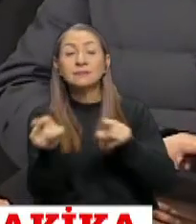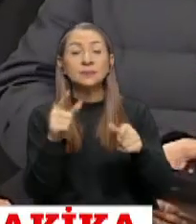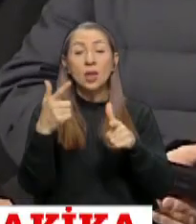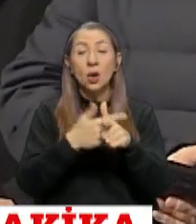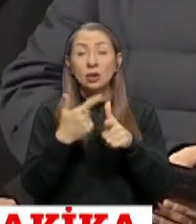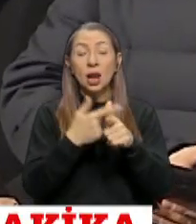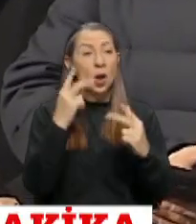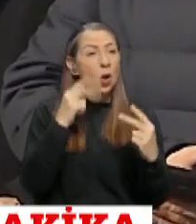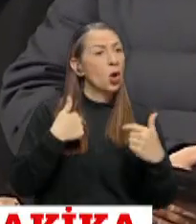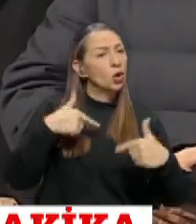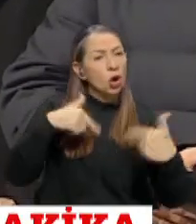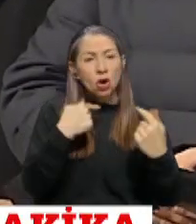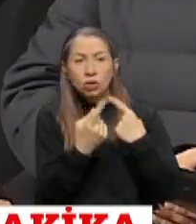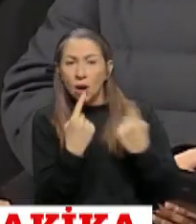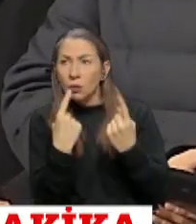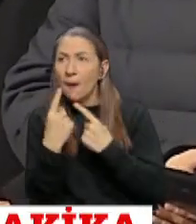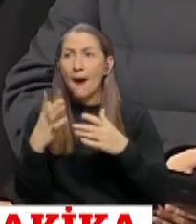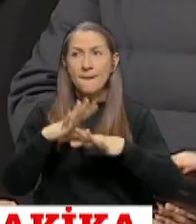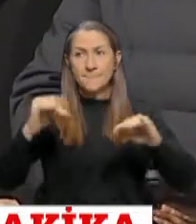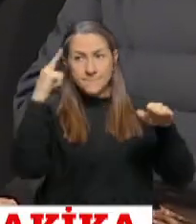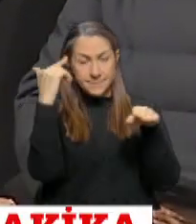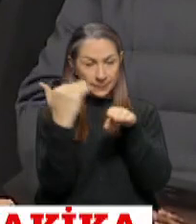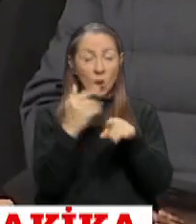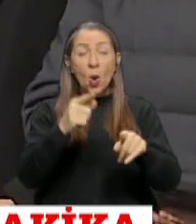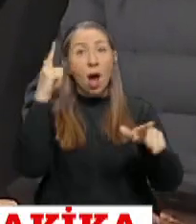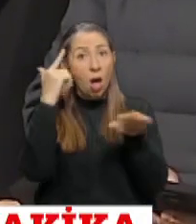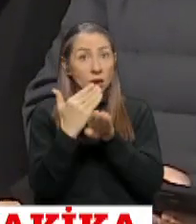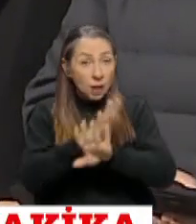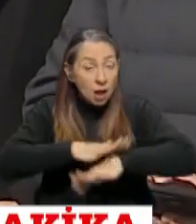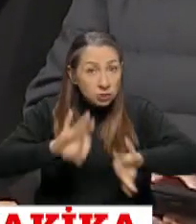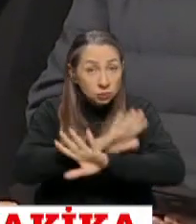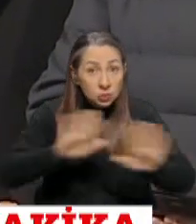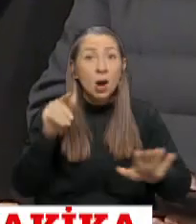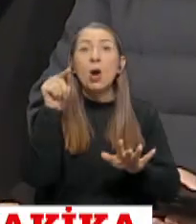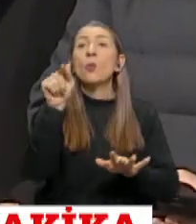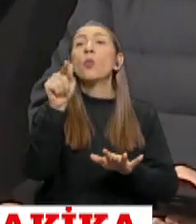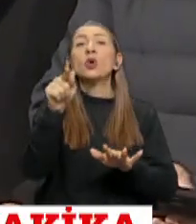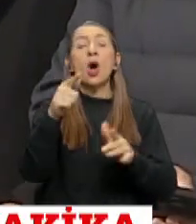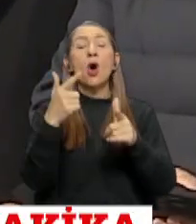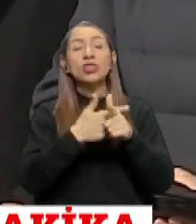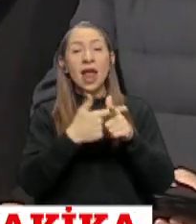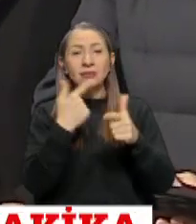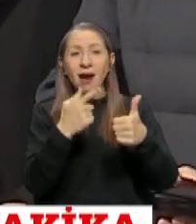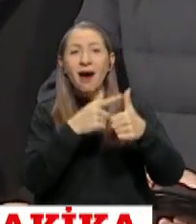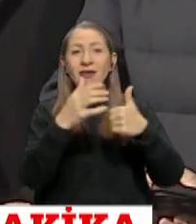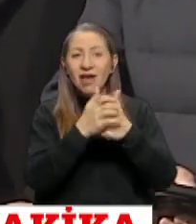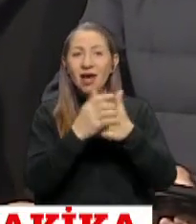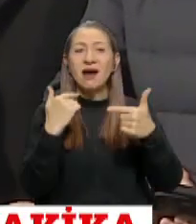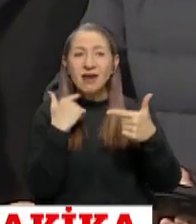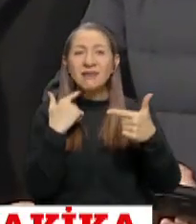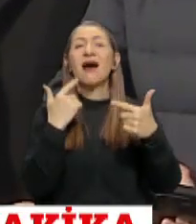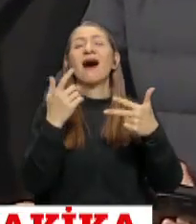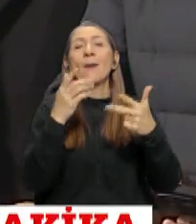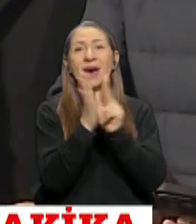otellerle görüşmelerimizi yaptık ve bu görüşmelerle buralardaki otellerde